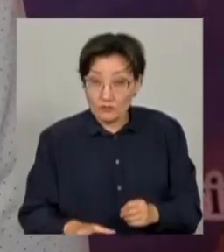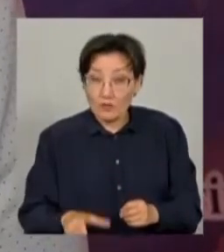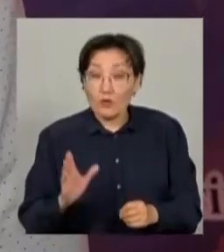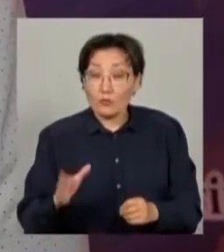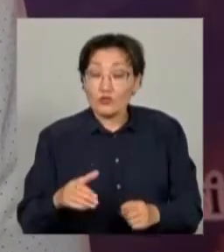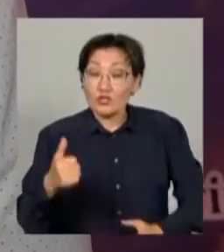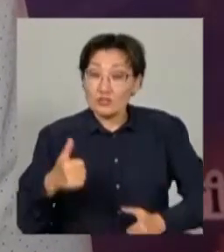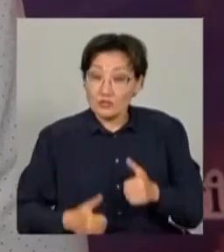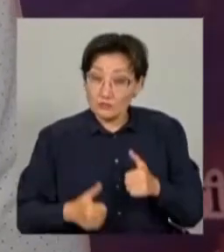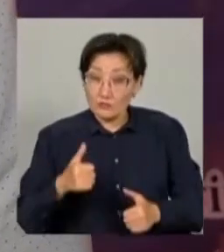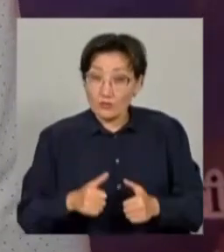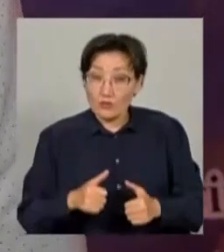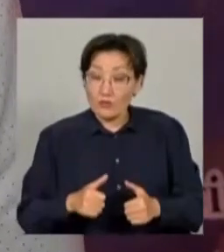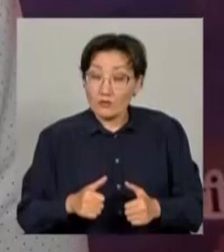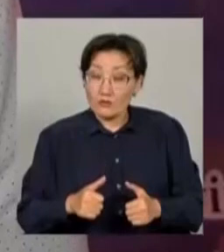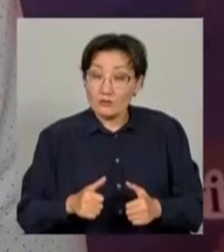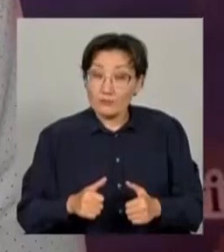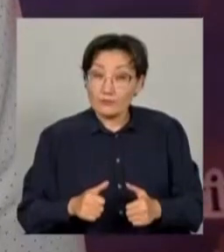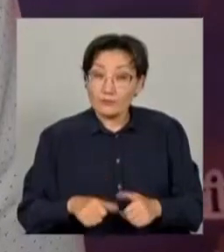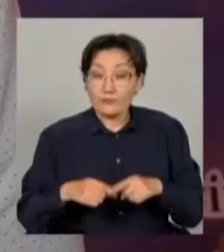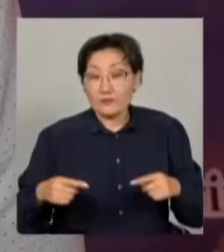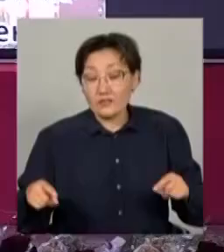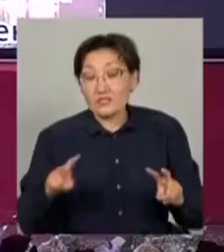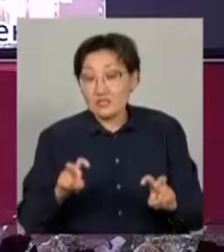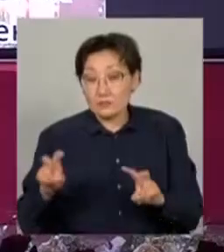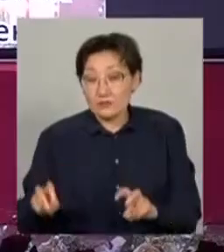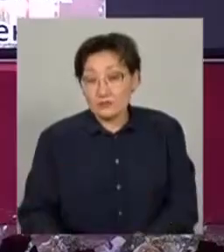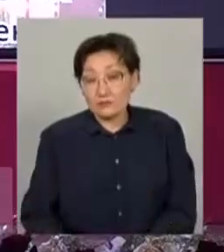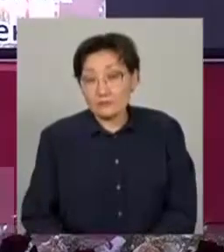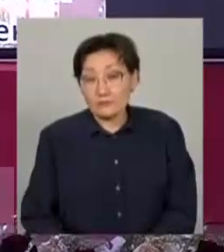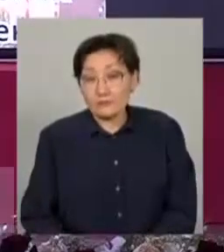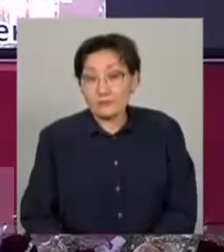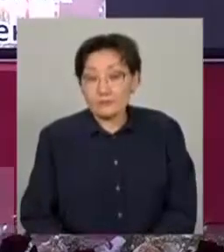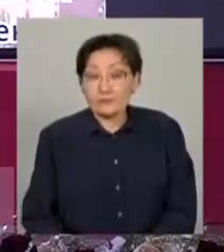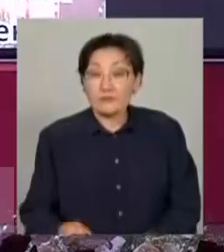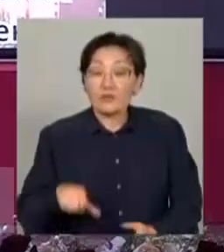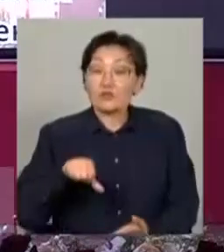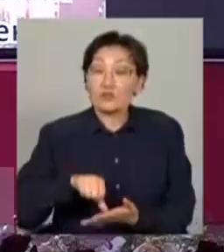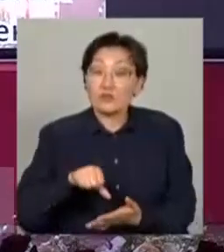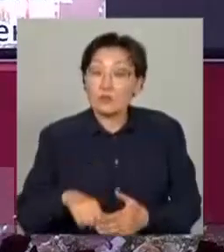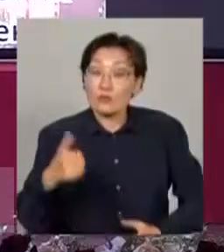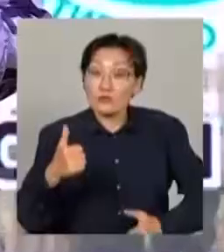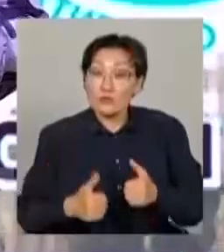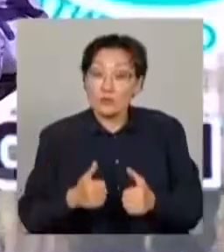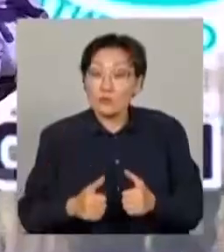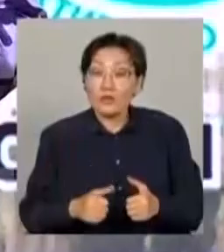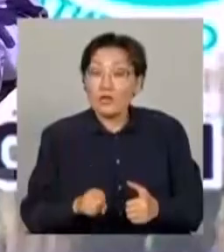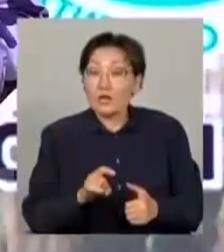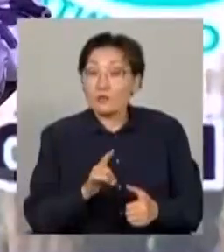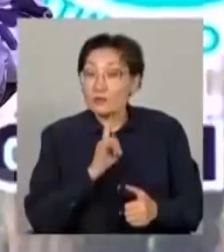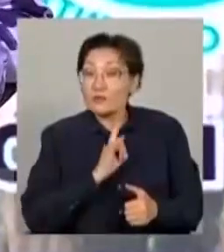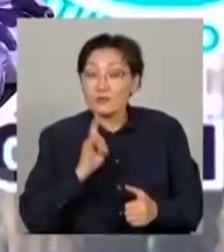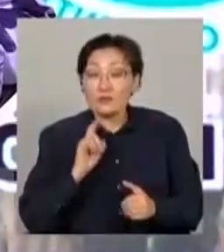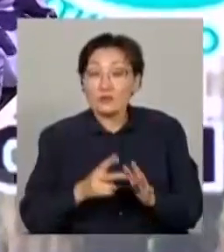будут состязаться вот в разных номинациях. Одна из участниц конкурса – Людмила Хван. В